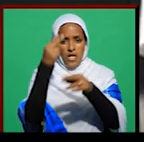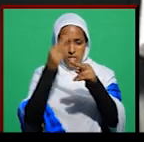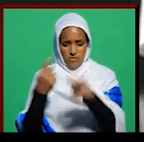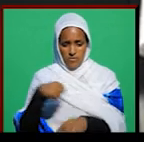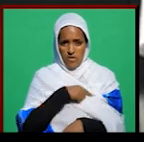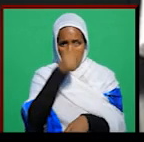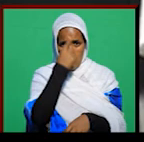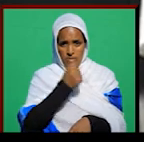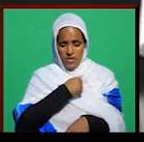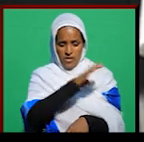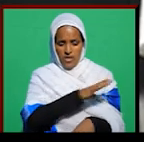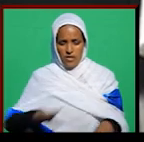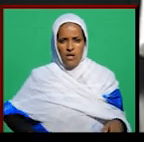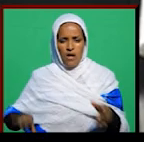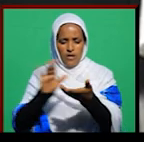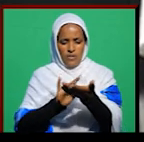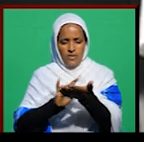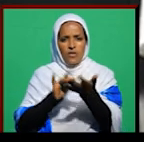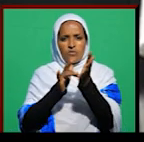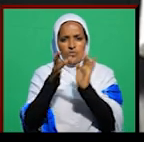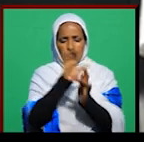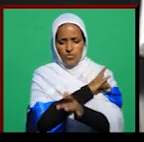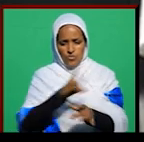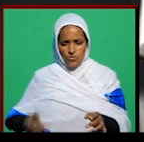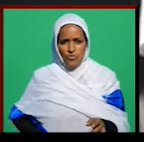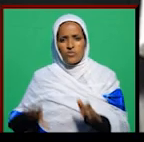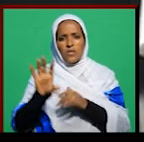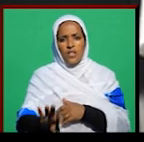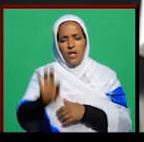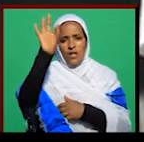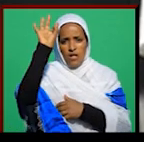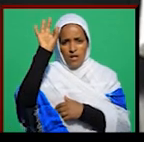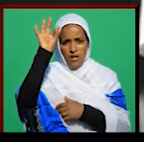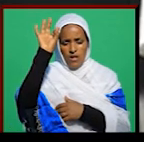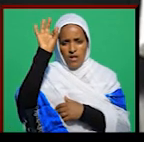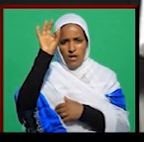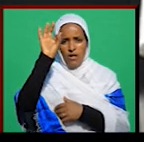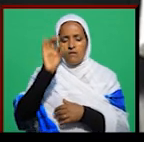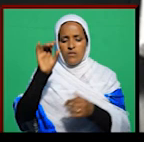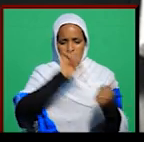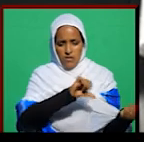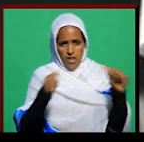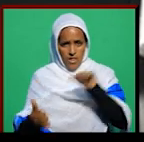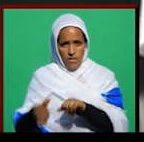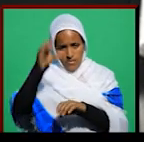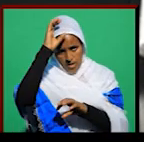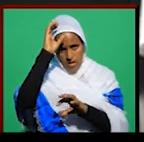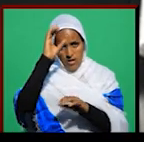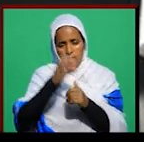በስላሴ ስም አምነን ከጌታችን ከመድኃኒታችን ከኢየሱስ ክርስቶስ በተገኘ ማየ ገቦ ተጠምቀን